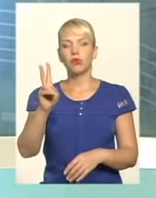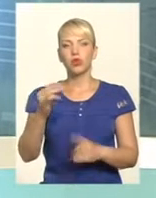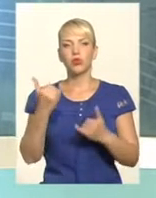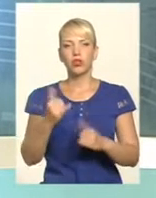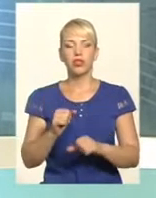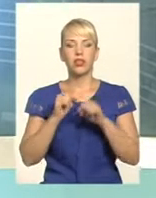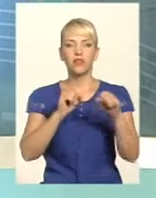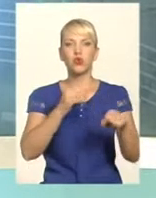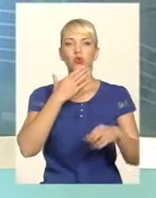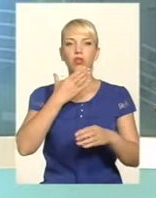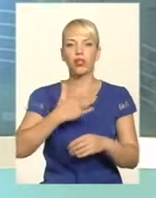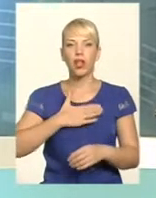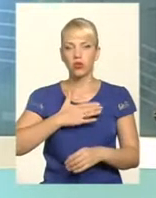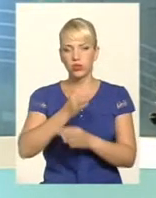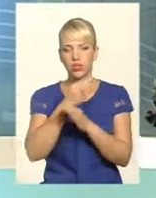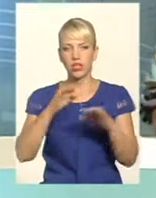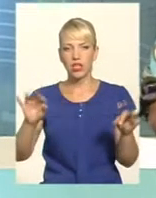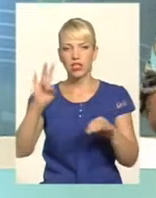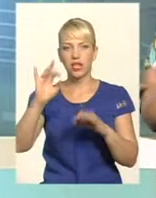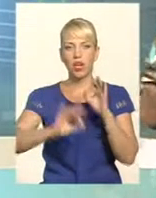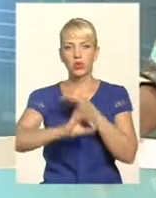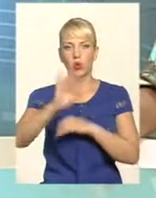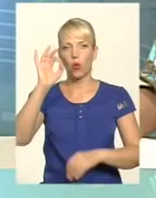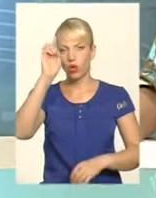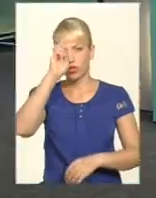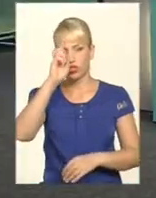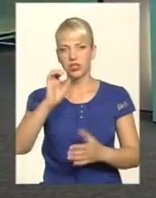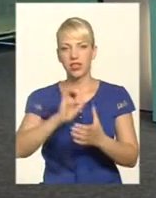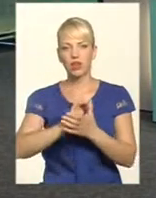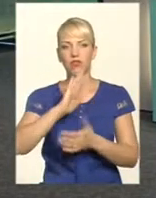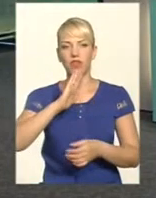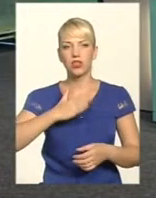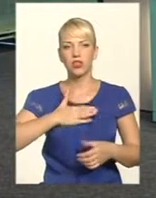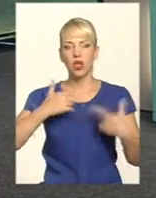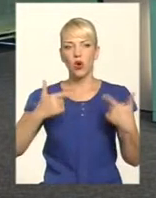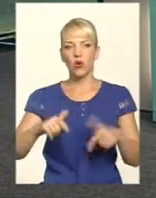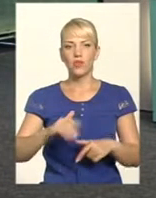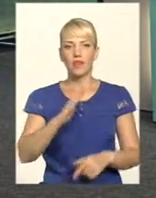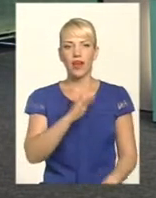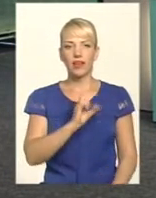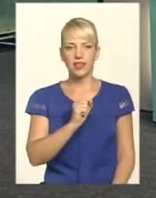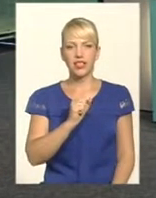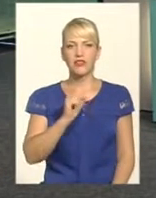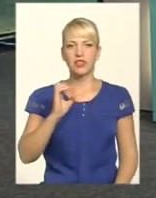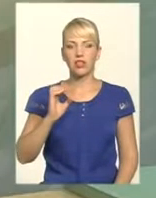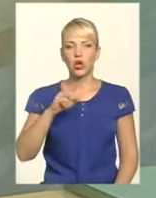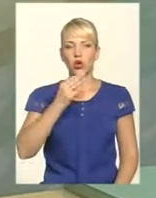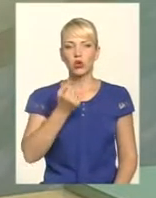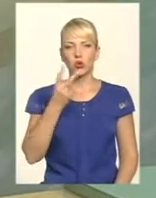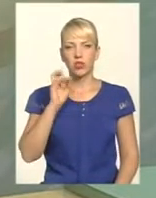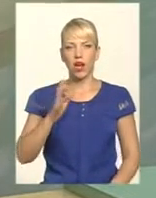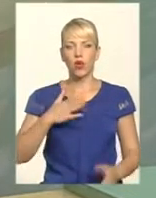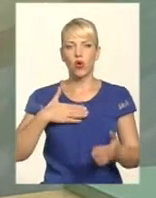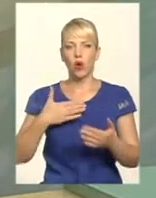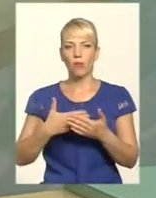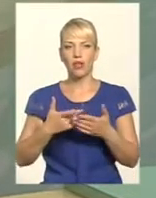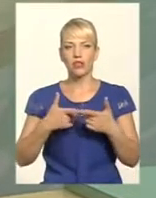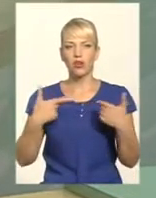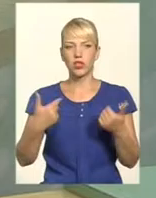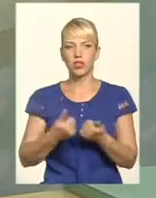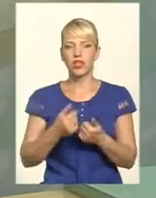відстоює нашу незалежність на сході держави. Знайомтеся, сьогодні у нас в студії Андрій Васильович Шутяк, керівник громадської організації «За конкретні справи»